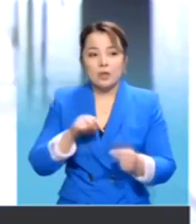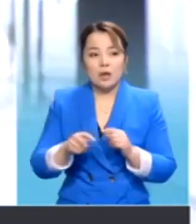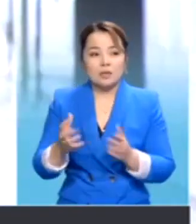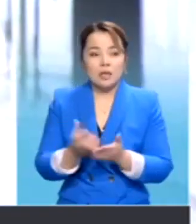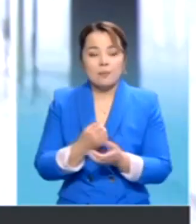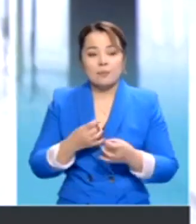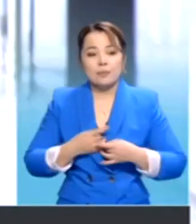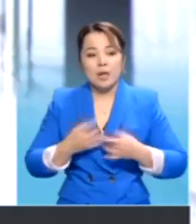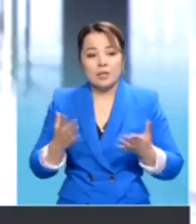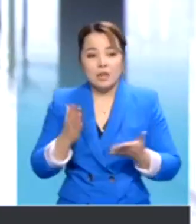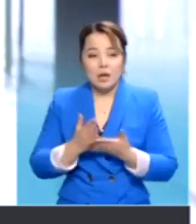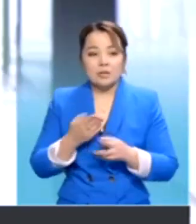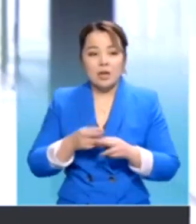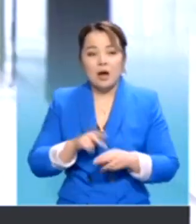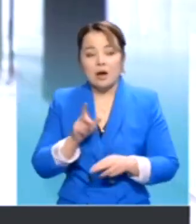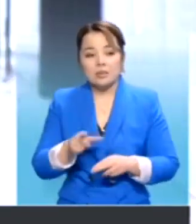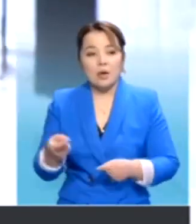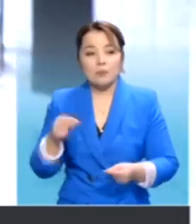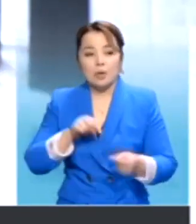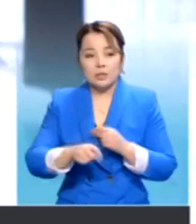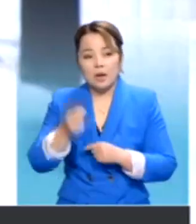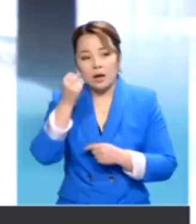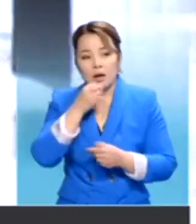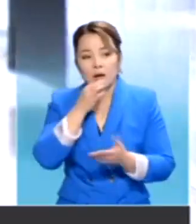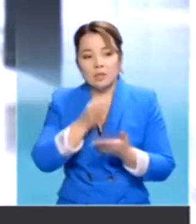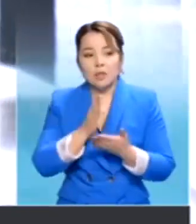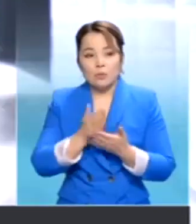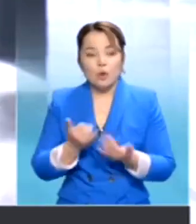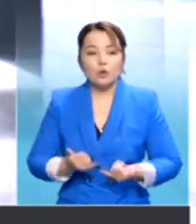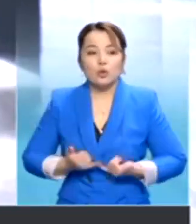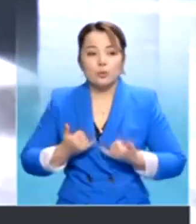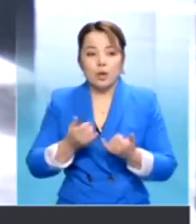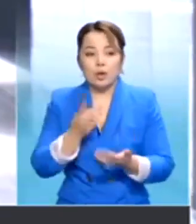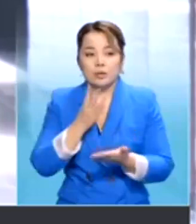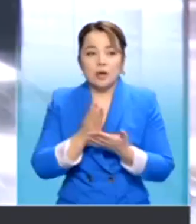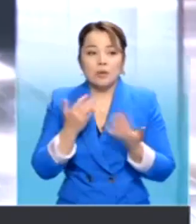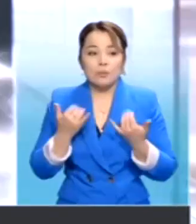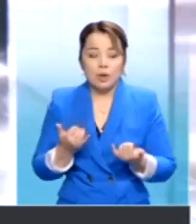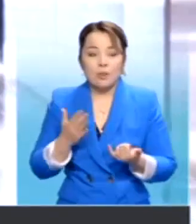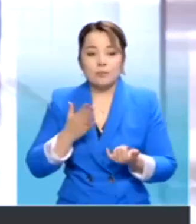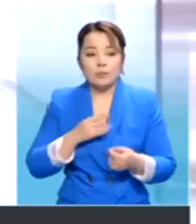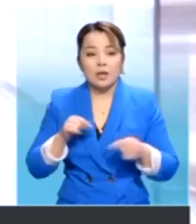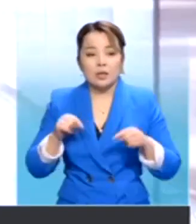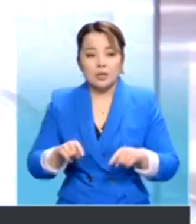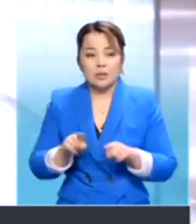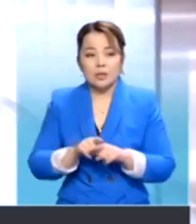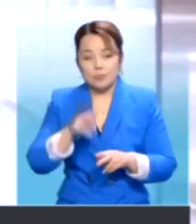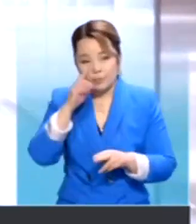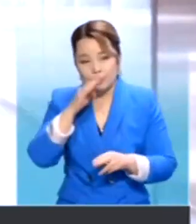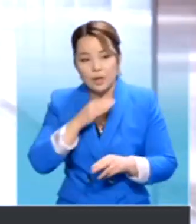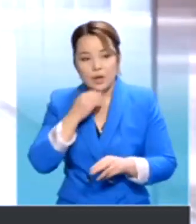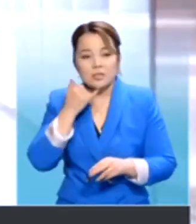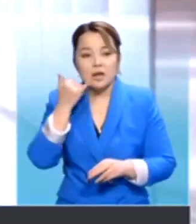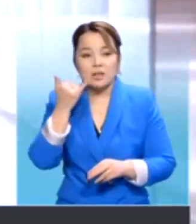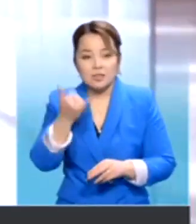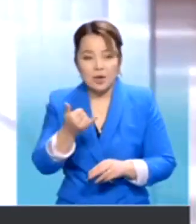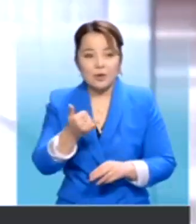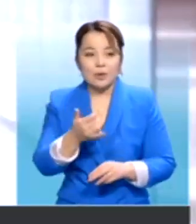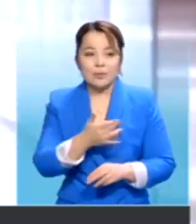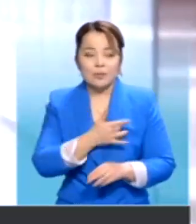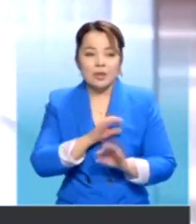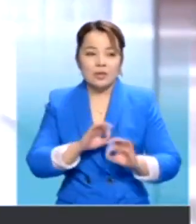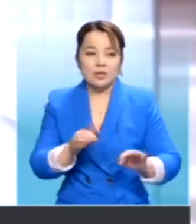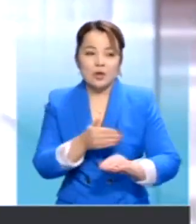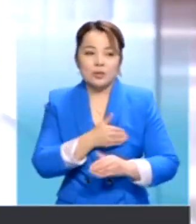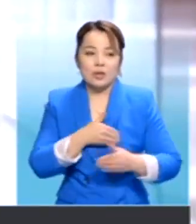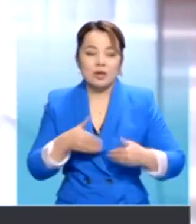тапқан мерекесі. Бұл күнде адамдар бір-біріне алғыс айтып, құрмет білдіреді. Дәл қазір мен де өзімнің әкеме қоңырау шалып, жүрек жарды